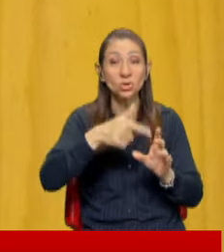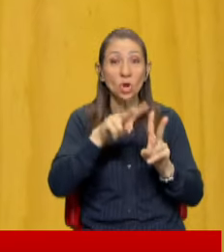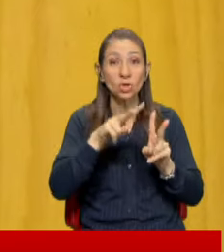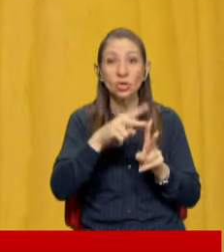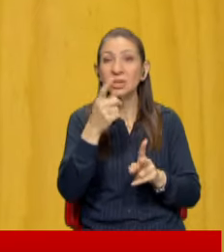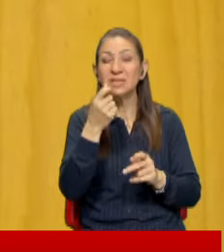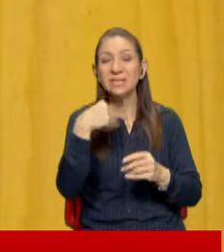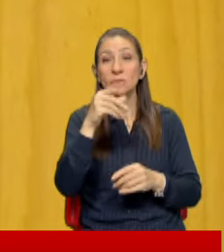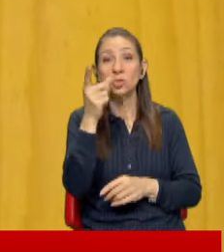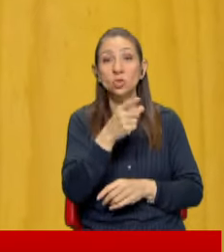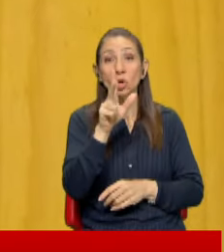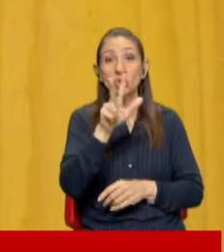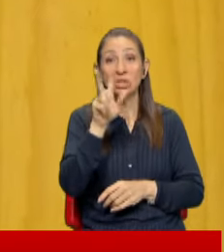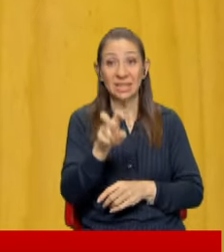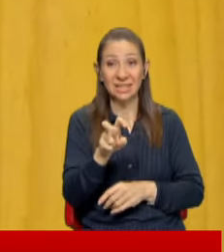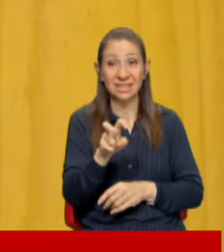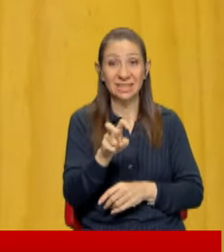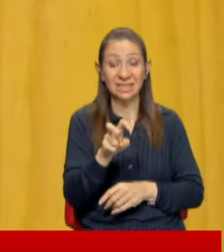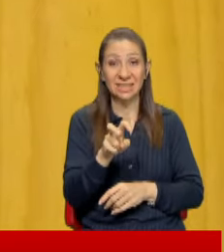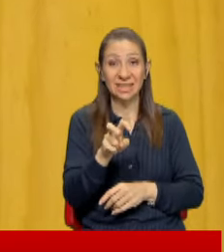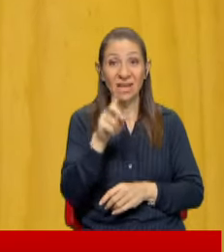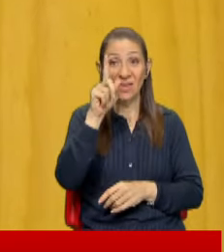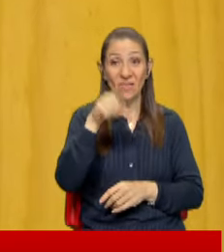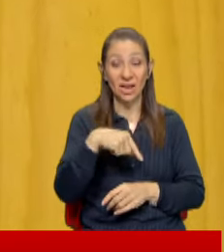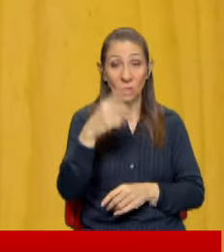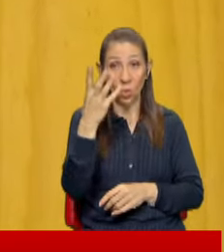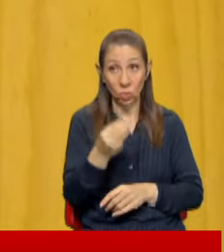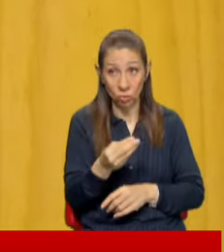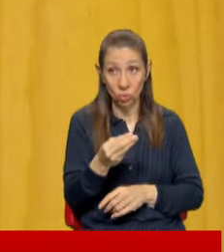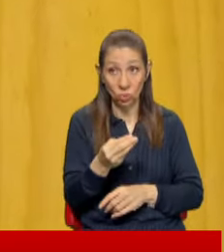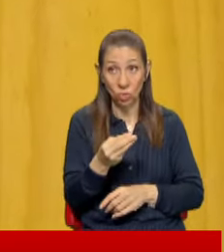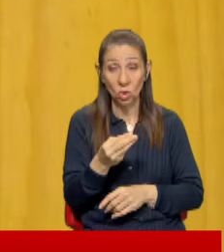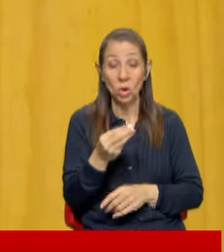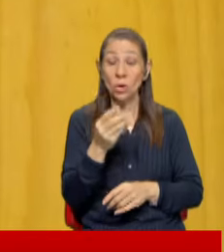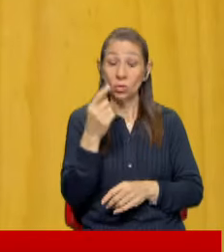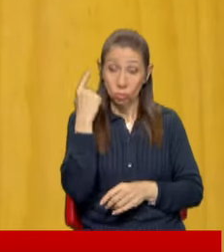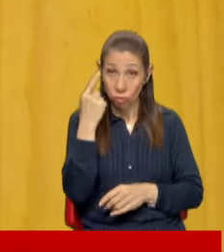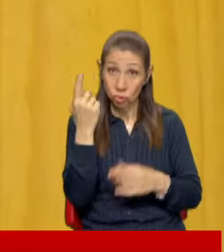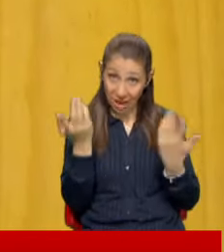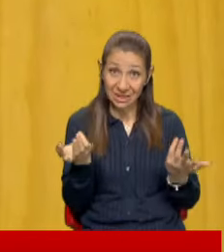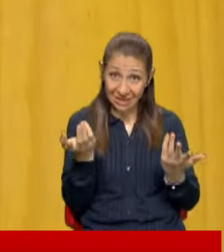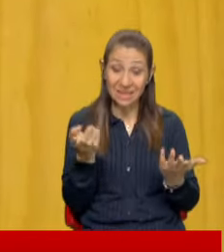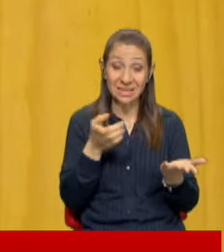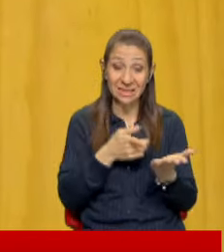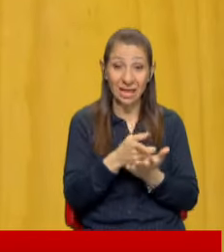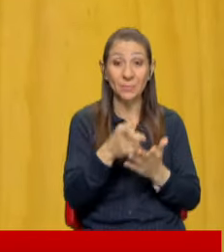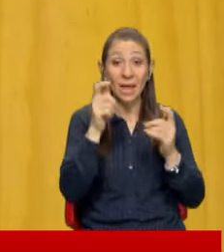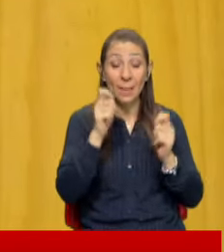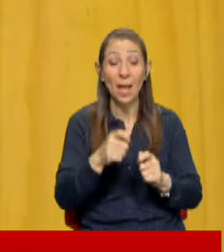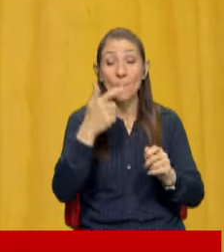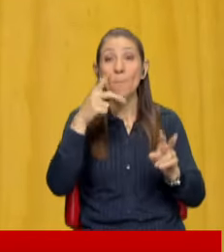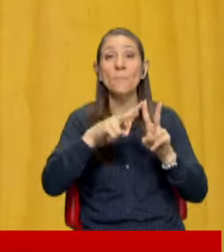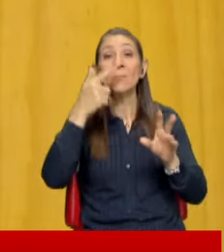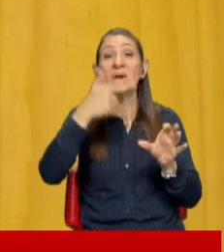fiyatının yaklaşık % 38'in vergilerden oluştuğunu göz önüne alındığında tarımda kullanılan